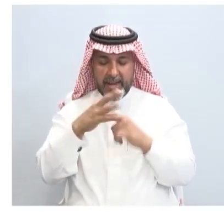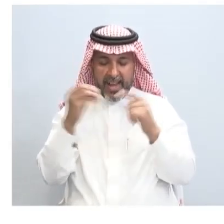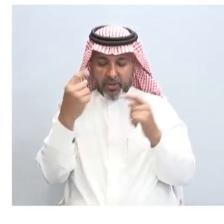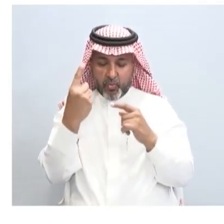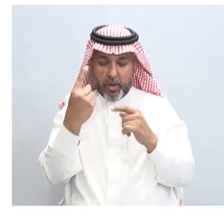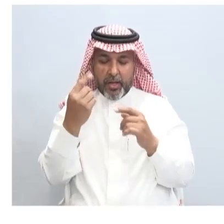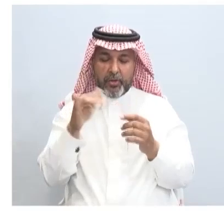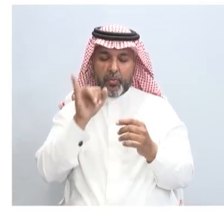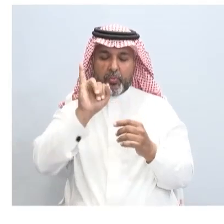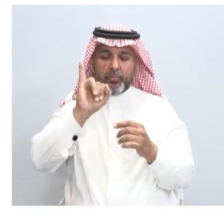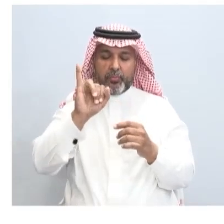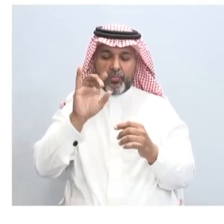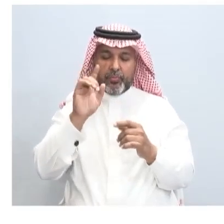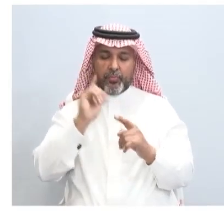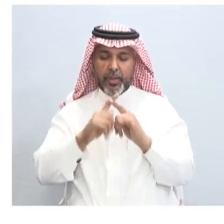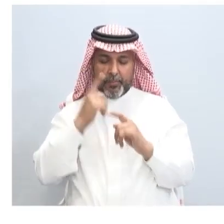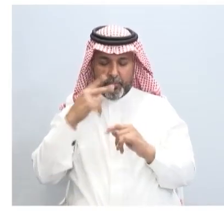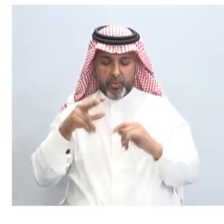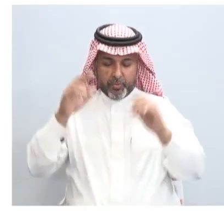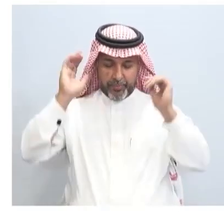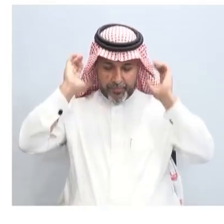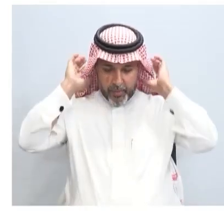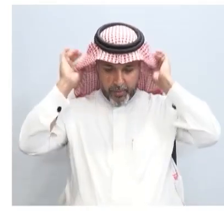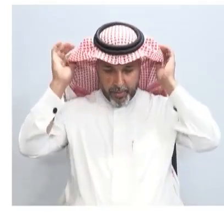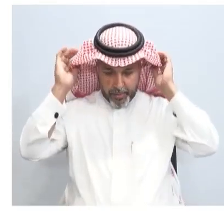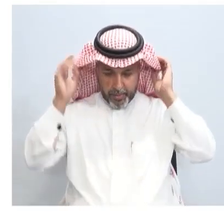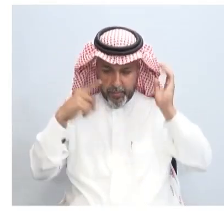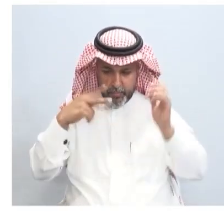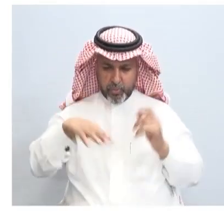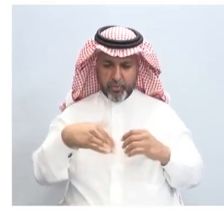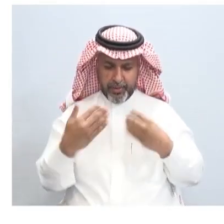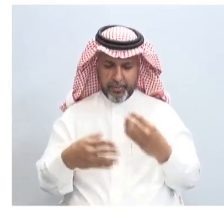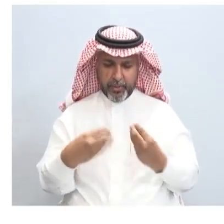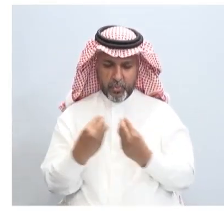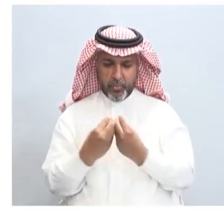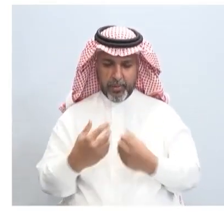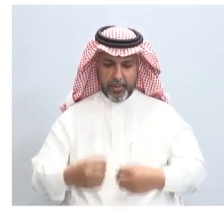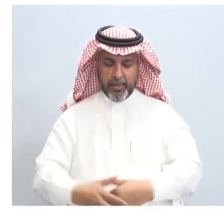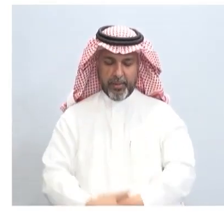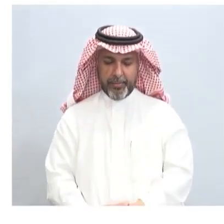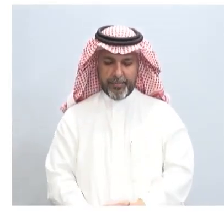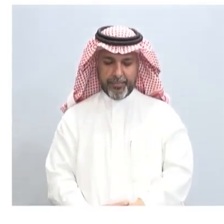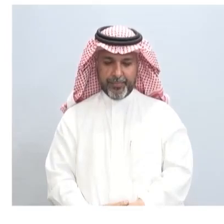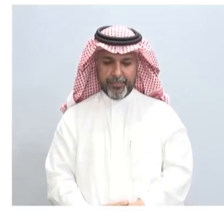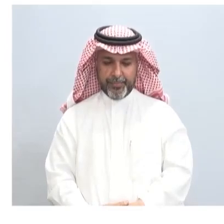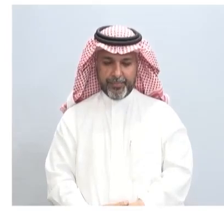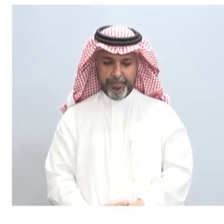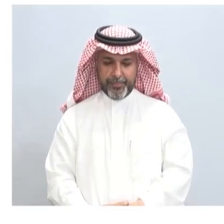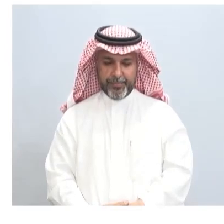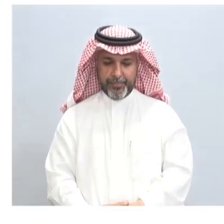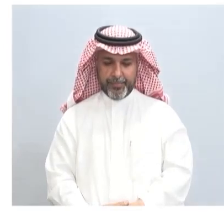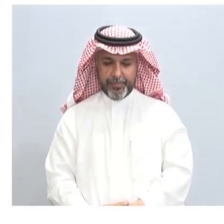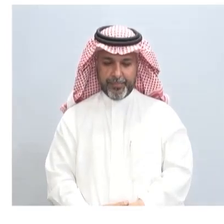واحد اذا موجود عندي نقطه مرجعيه خلاص يصير تباديل مثل التباديل الخطي العادي وبالتالي حيكون ان